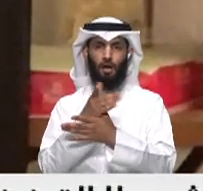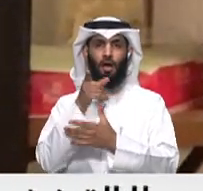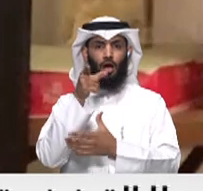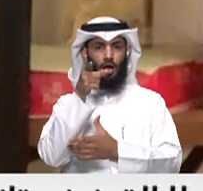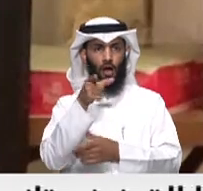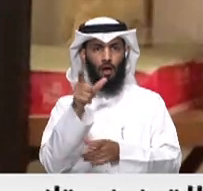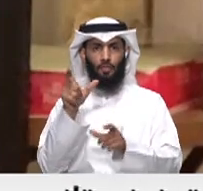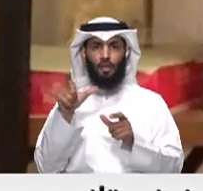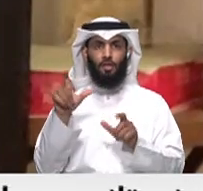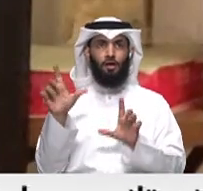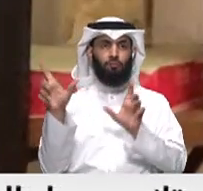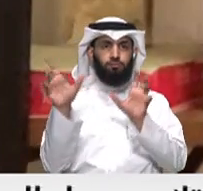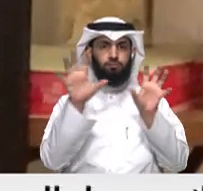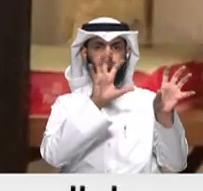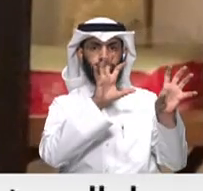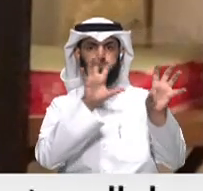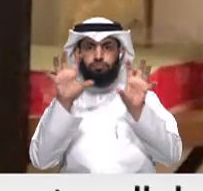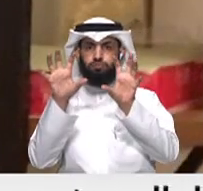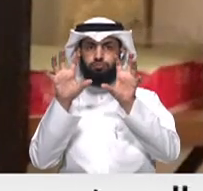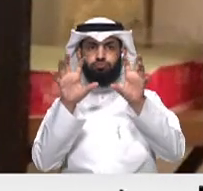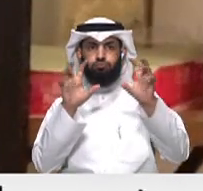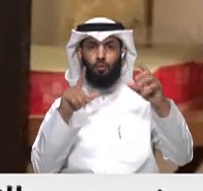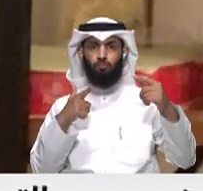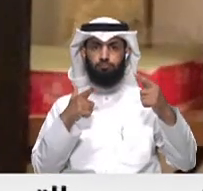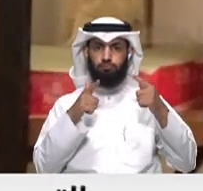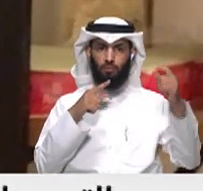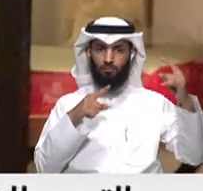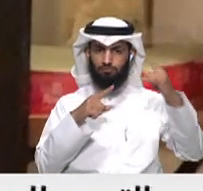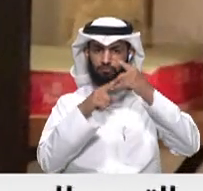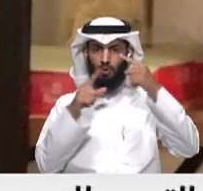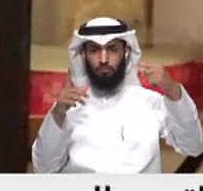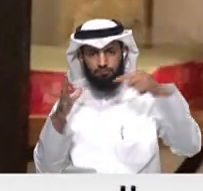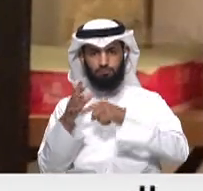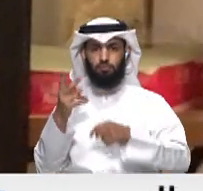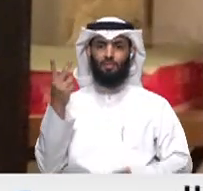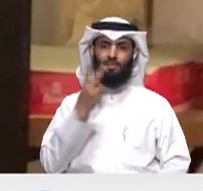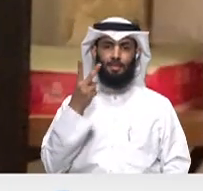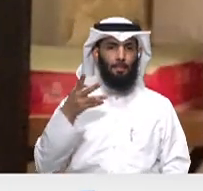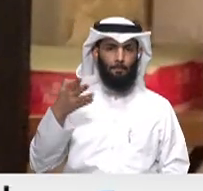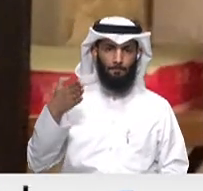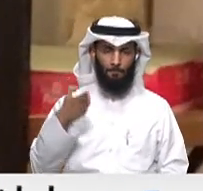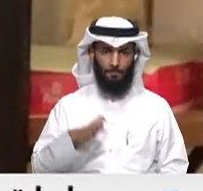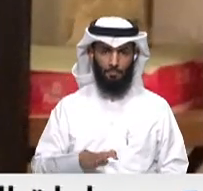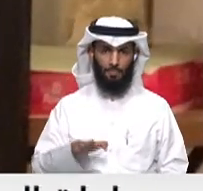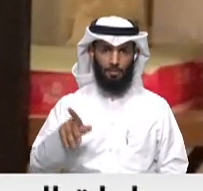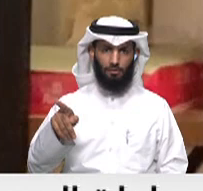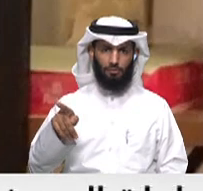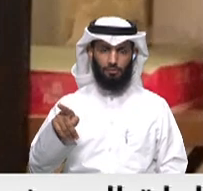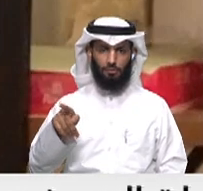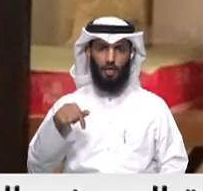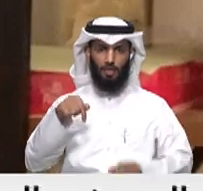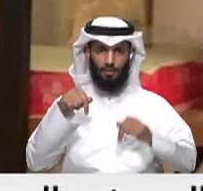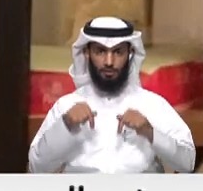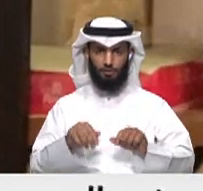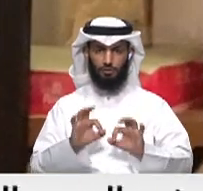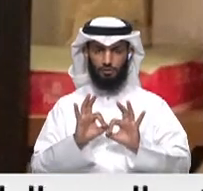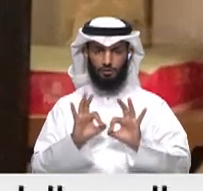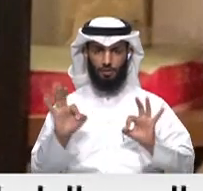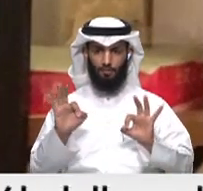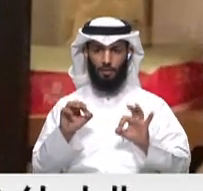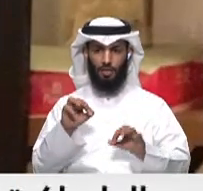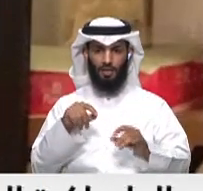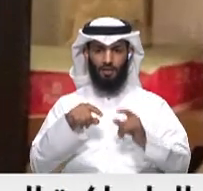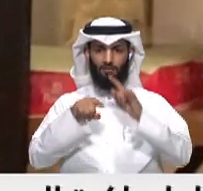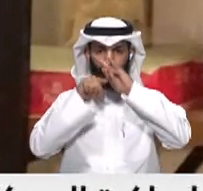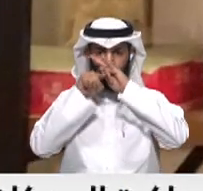الدفاعات الجوية الإيرانية التي تصدت الهجوم الإيراني. حتى الساعة يقول الإيرانيون بأن جميع المواقع التي تم